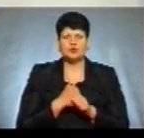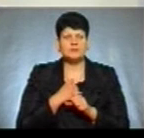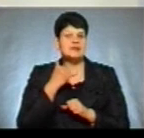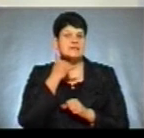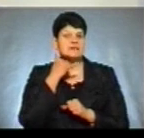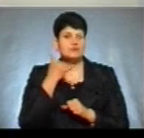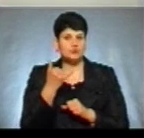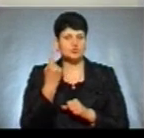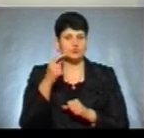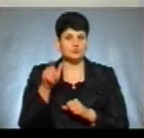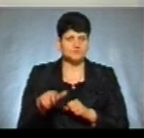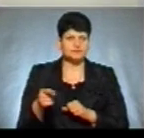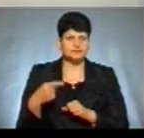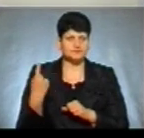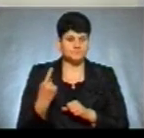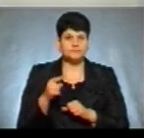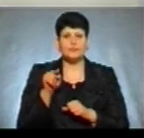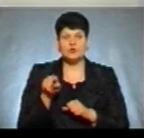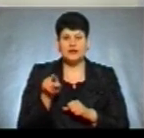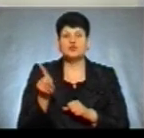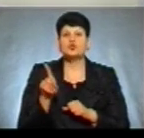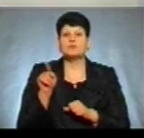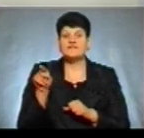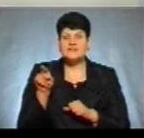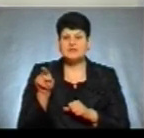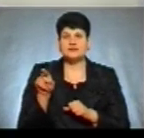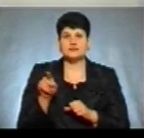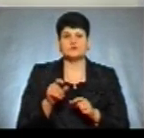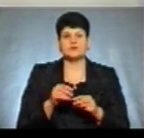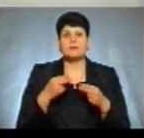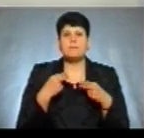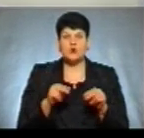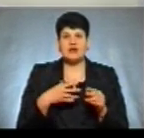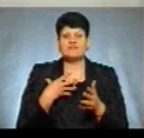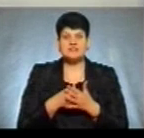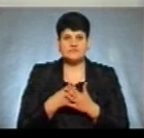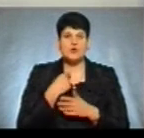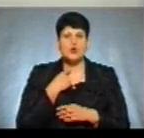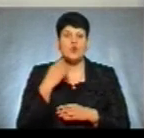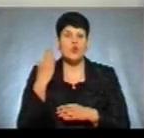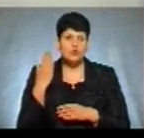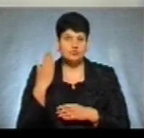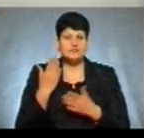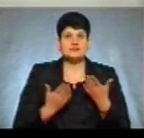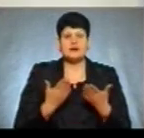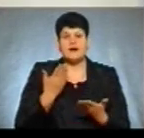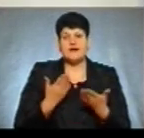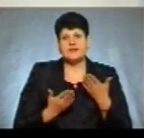одного мешканця Тернопільщини про те, щоб він з метою, щоб він продав свій голос за одного з кандидатів. Але